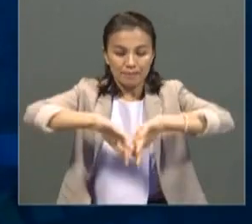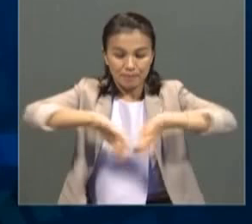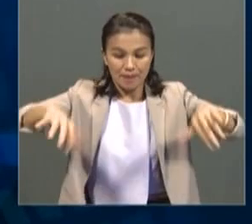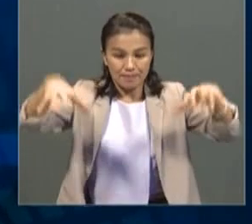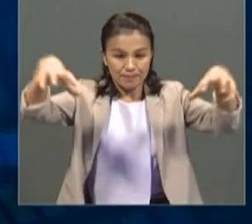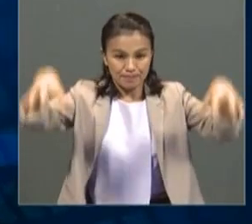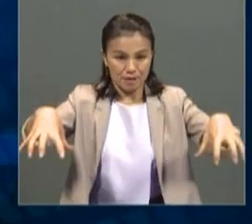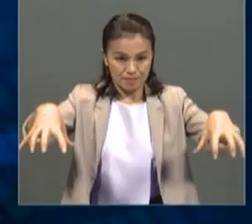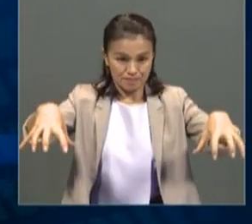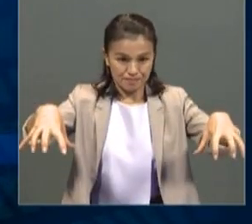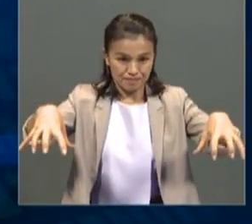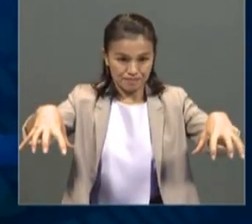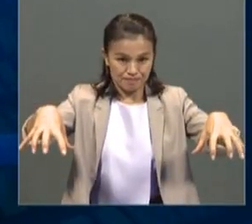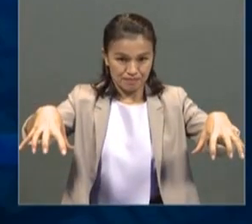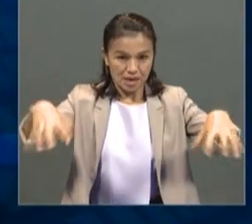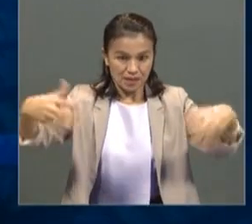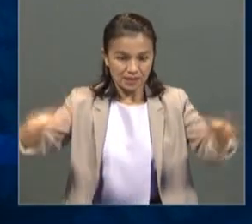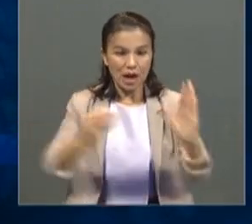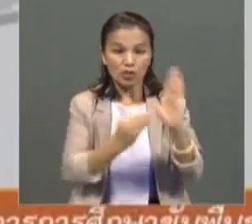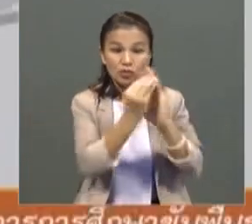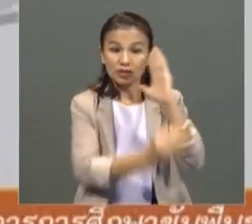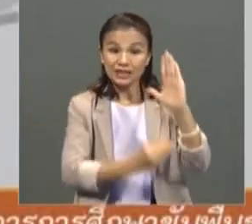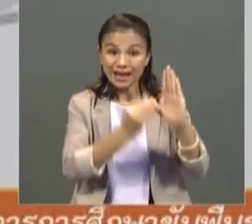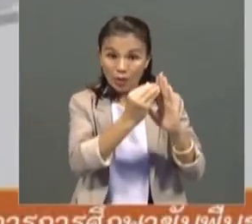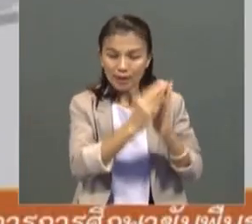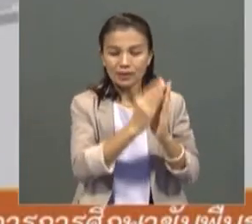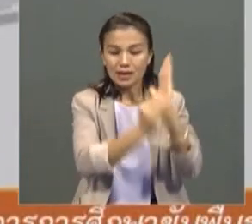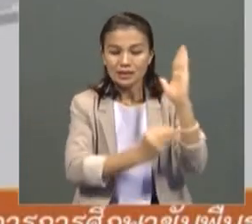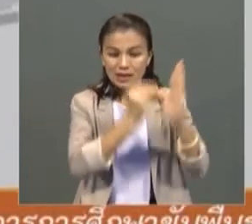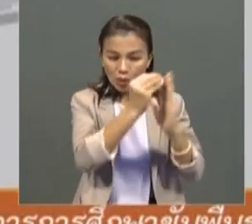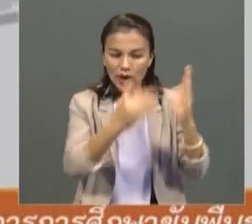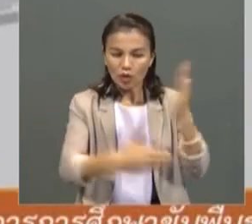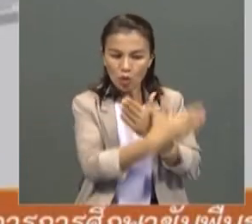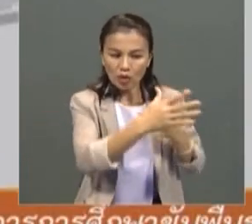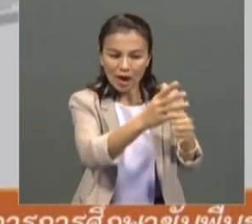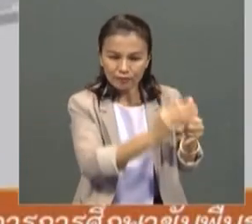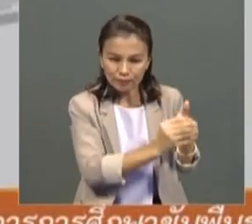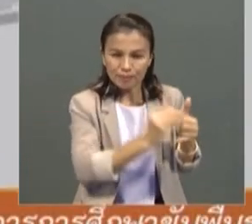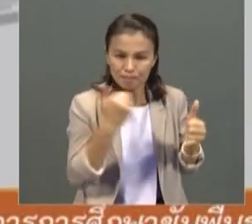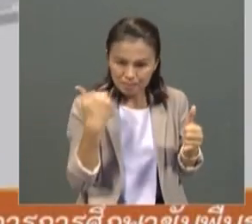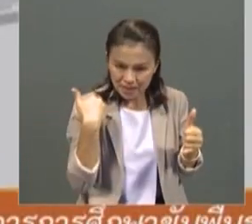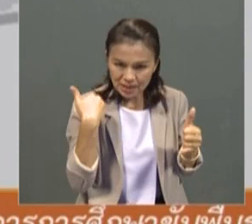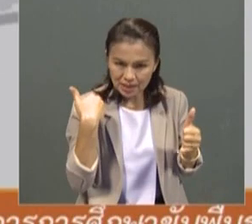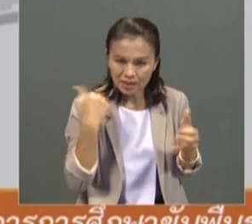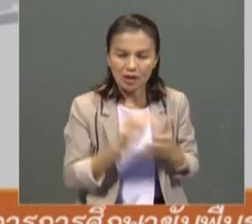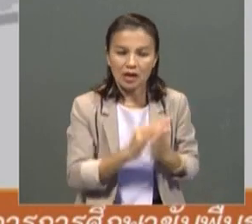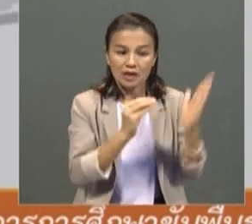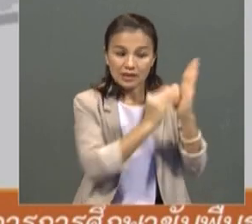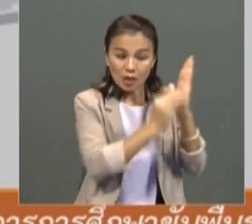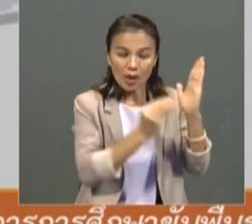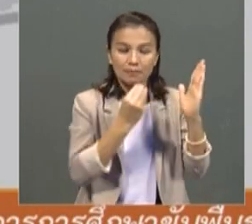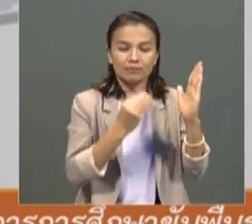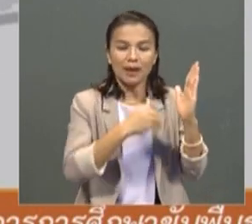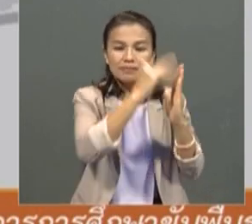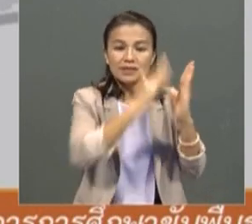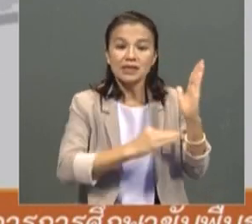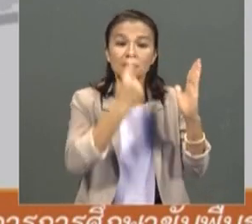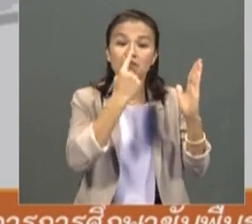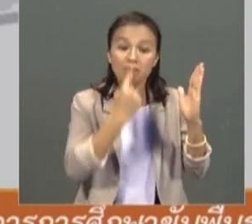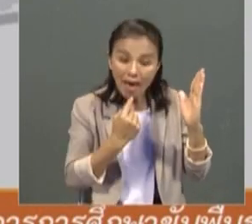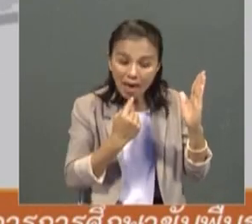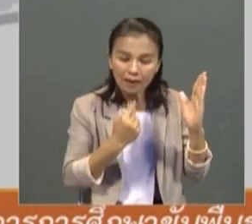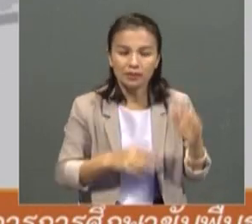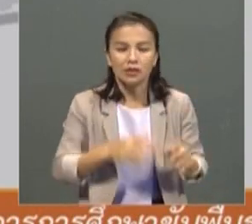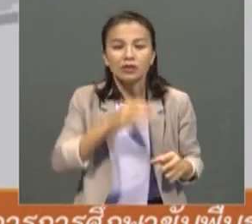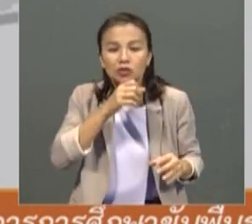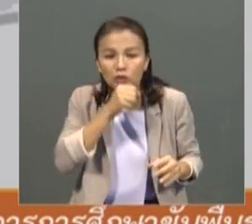တံလို့အဆောင်ကိုအဆောက်ဦးကိုနှစ်ခုကိုသုံးလိုက်တယ်ပြီးလို့ရှိရင်အဲ့မှာဘာထပ်ခွဲလဲဆိုရင်ယောဂအဖြစ်များတဲ့နေရာဒေသခရိုင်